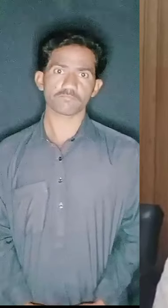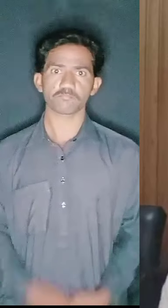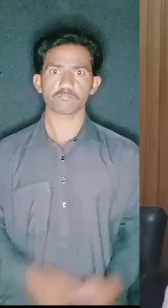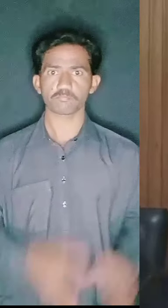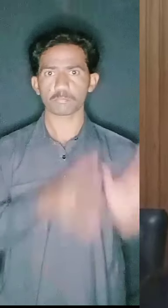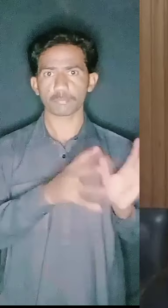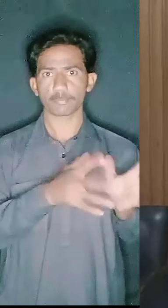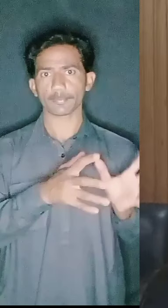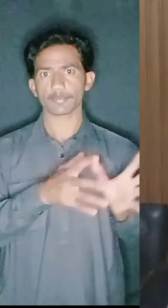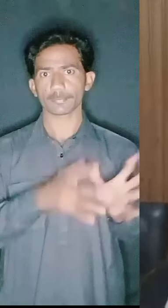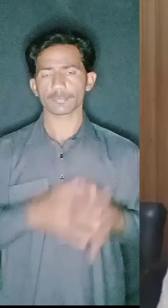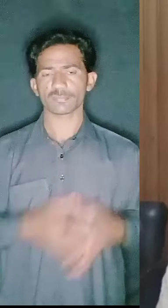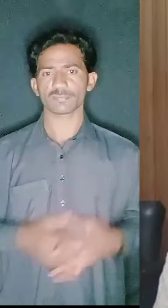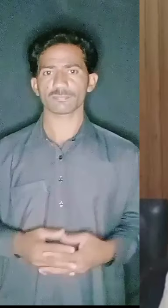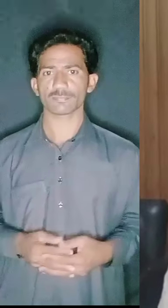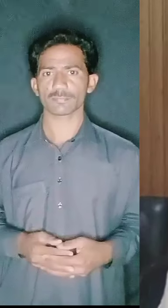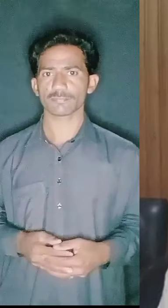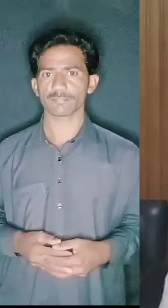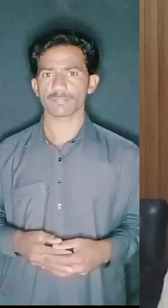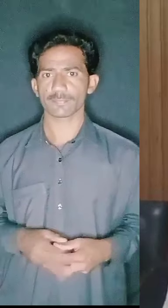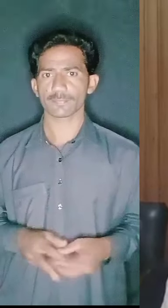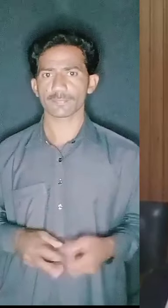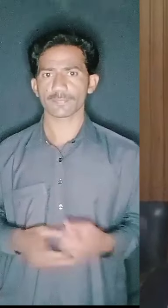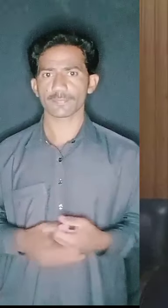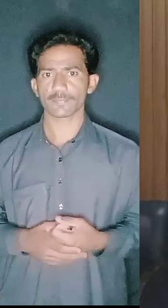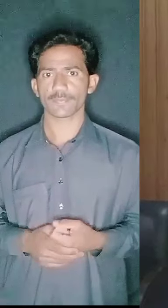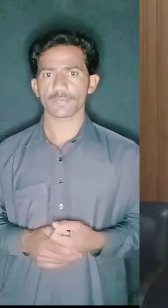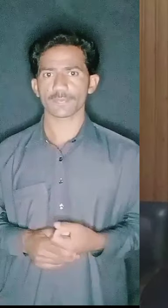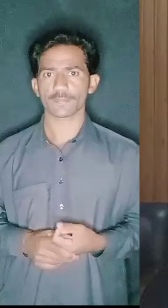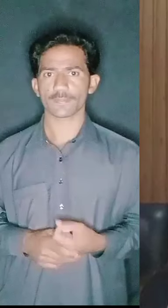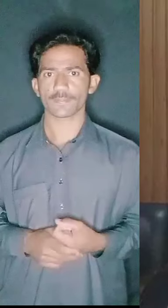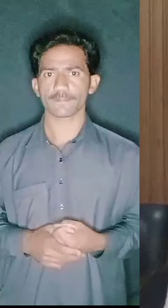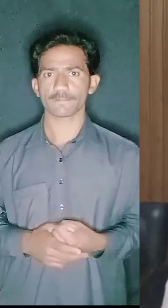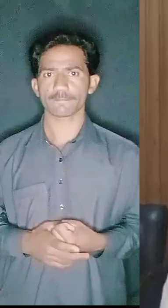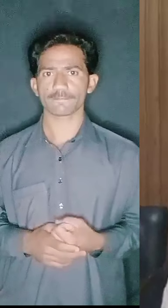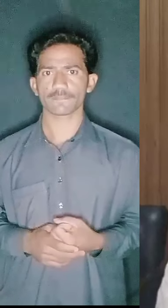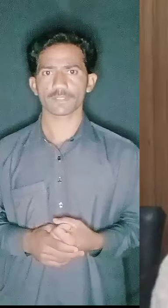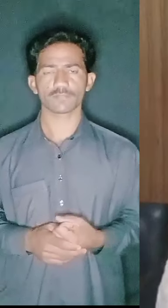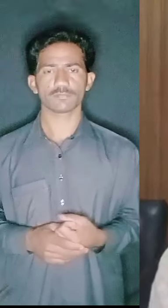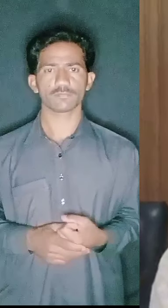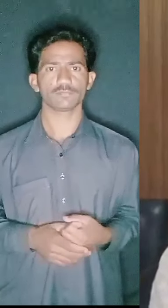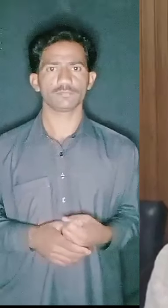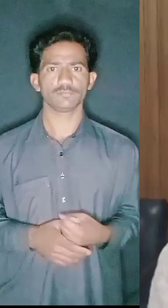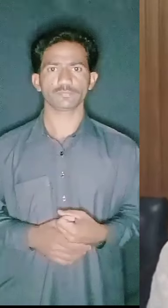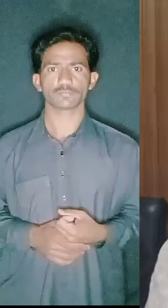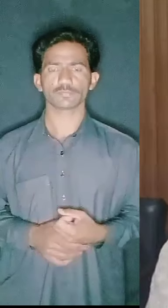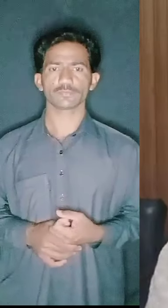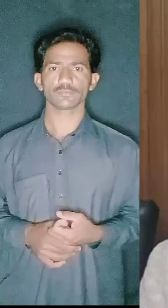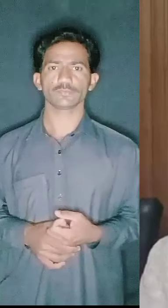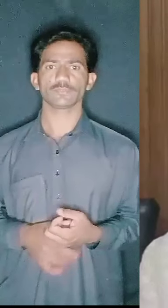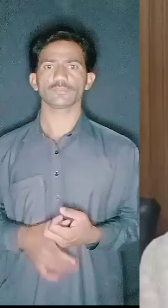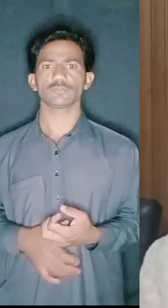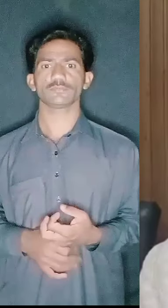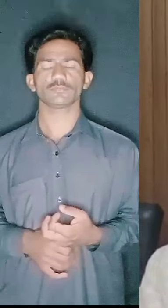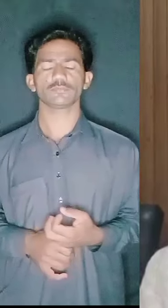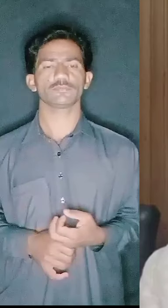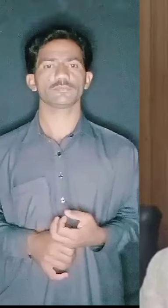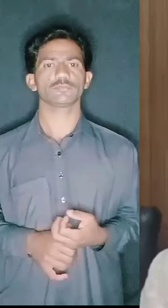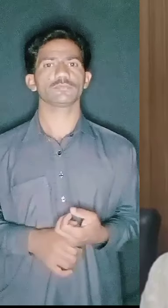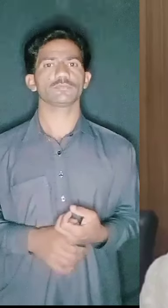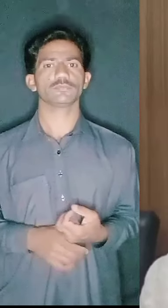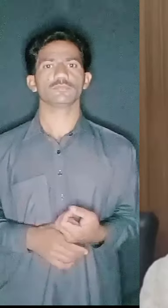2-3 दिन। 2-3 दिन पहले? क्या क्या कहा आपने उस लड़के को और फिर उसने ये काम किया? मैंने पैसे खत्म कर